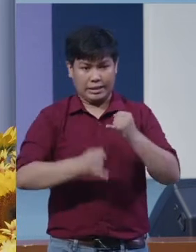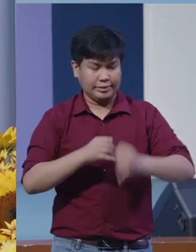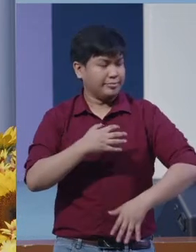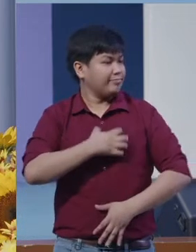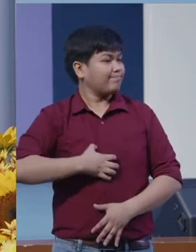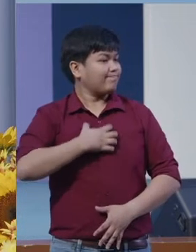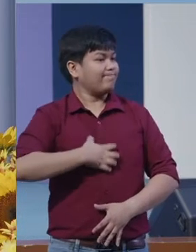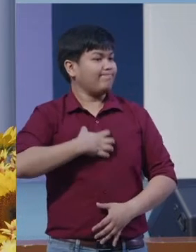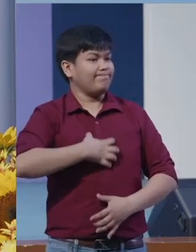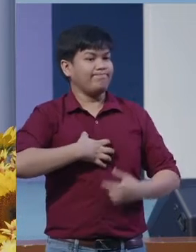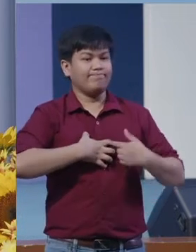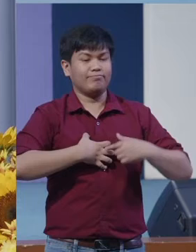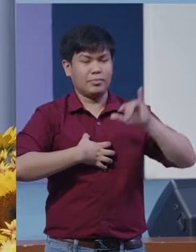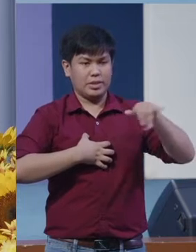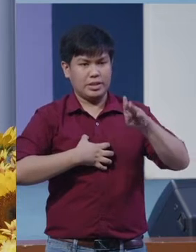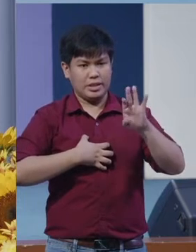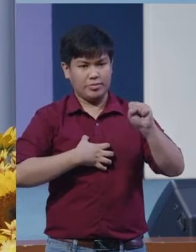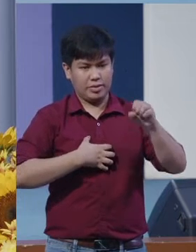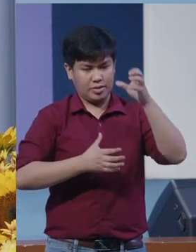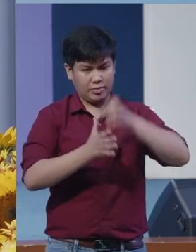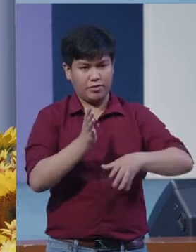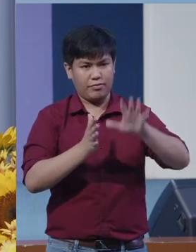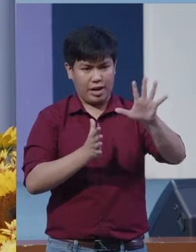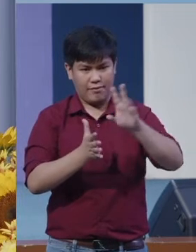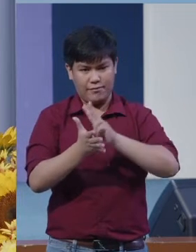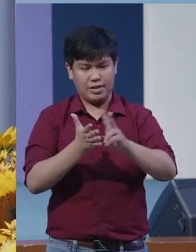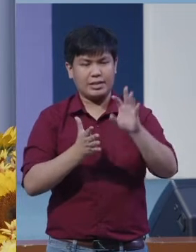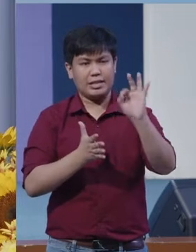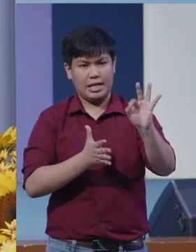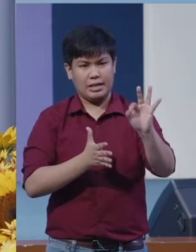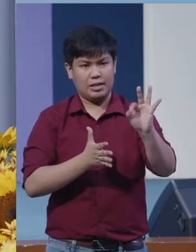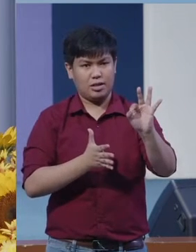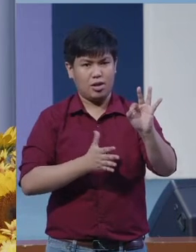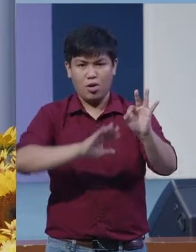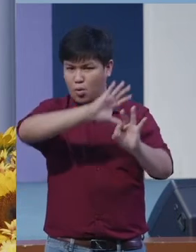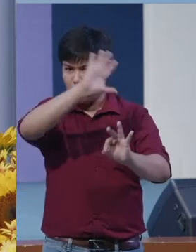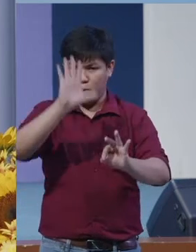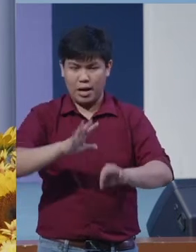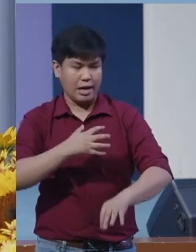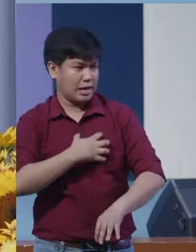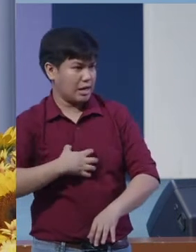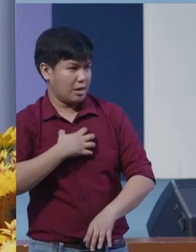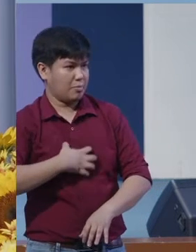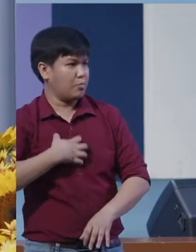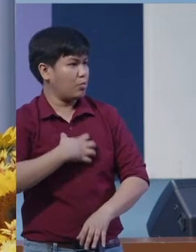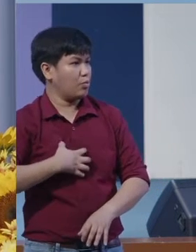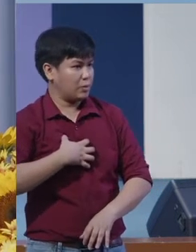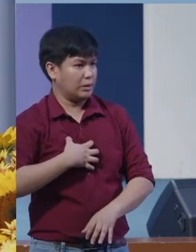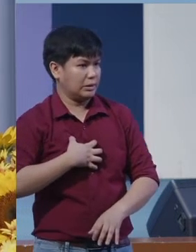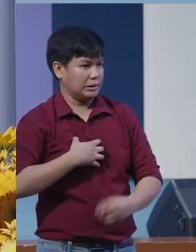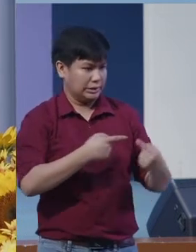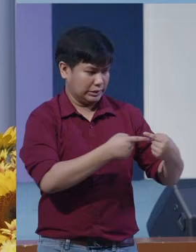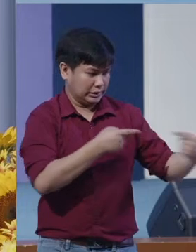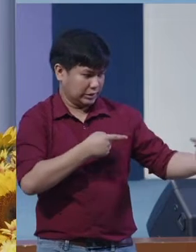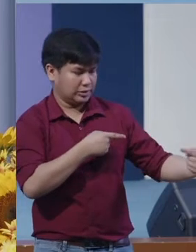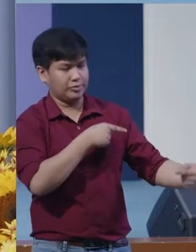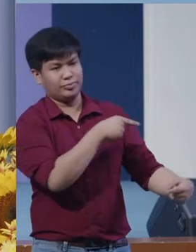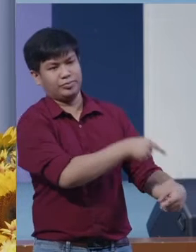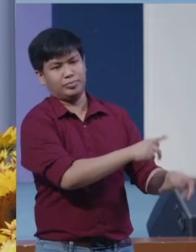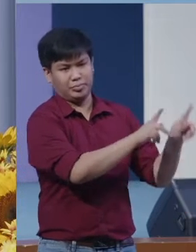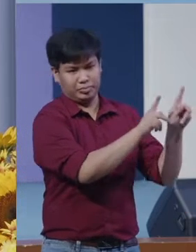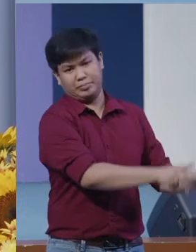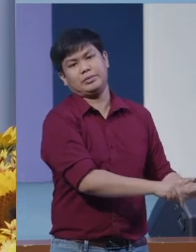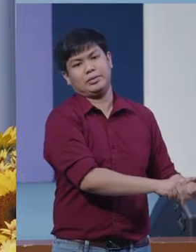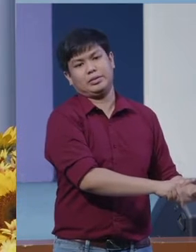James 5:9. No? Basa natin doon, do not grumble against one